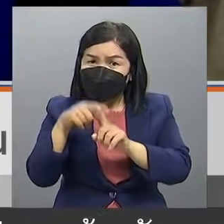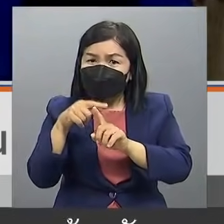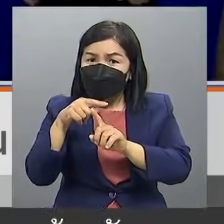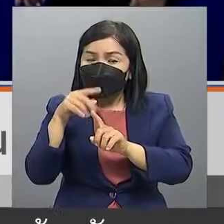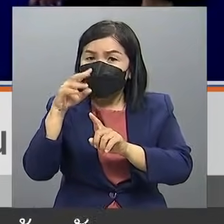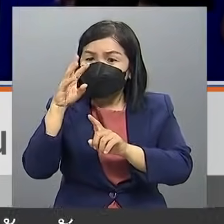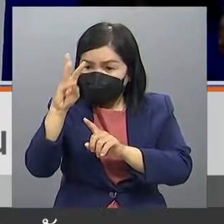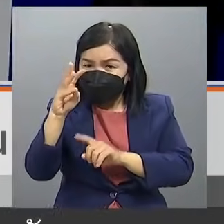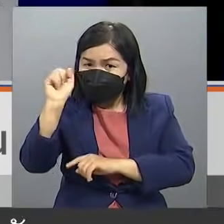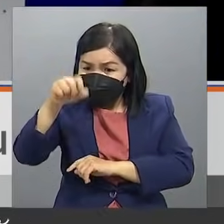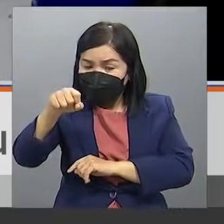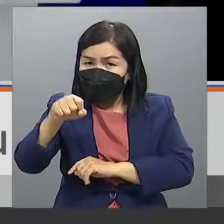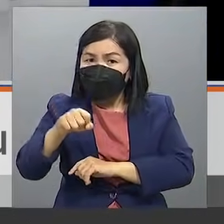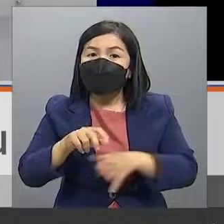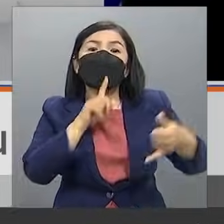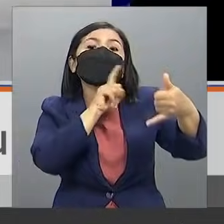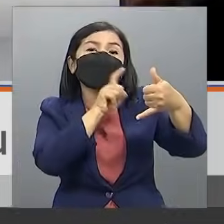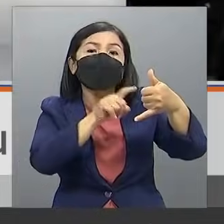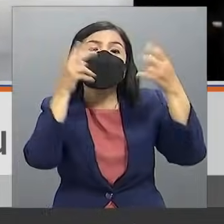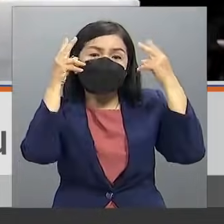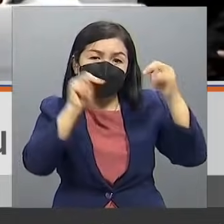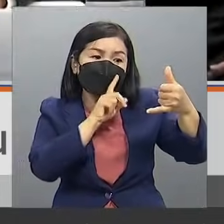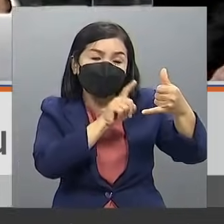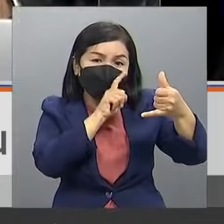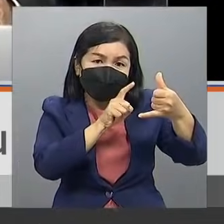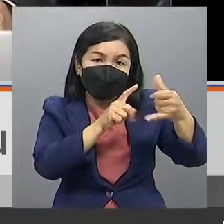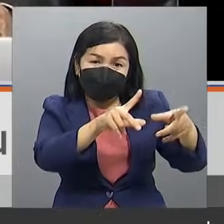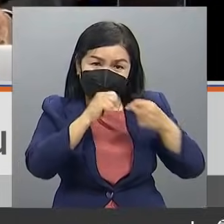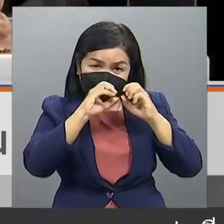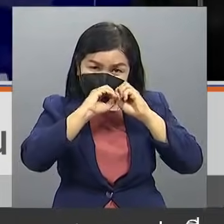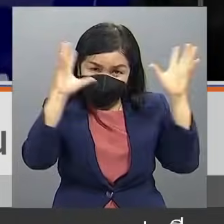ยถามย้ำอีกครั้งนายกก็ต้องตอบให้ชัดแบบนี้ครับ